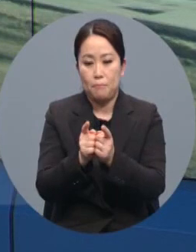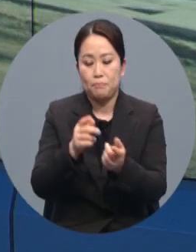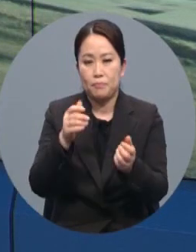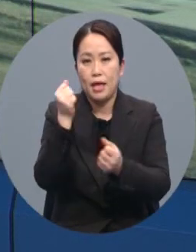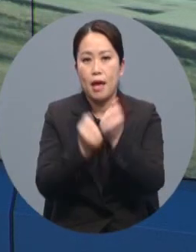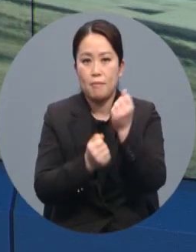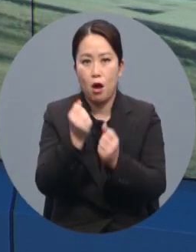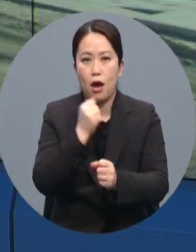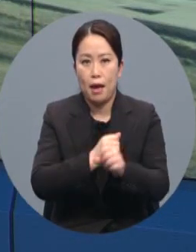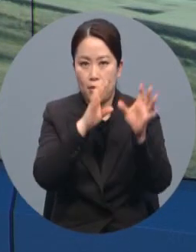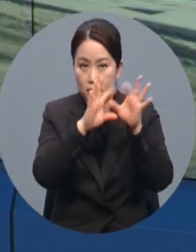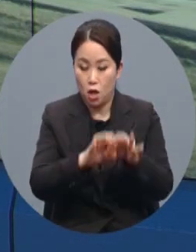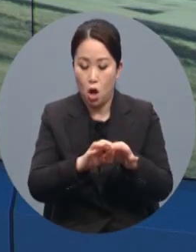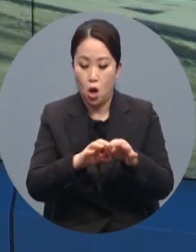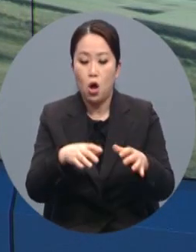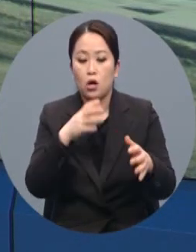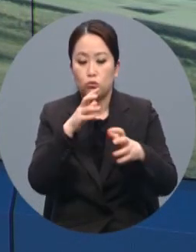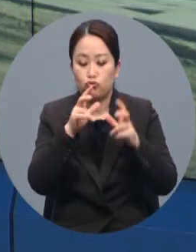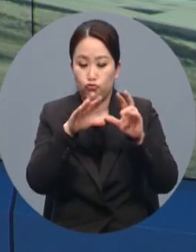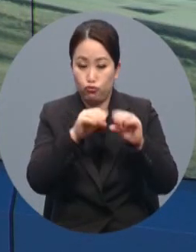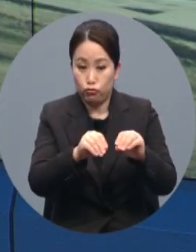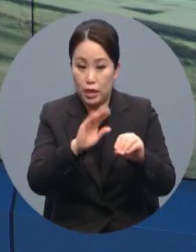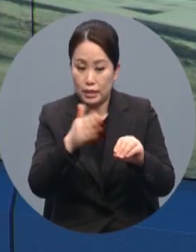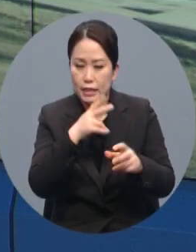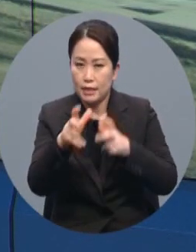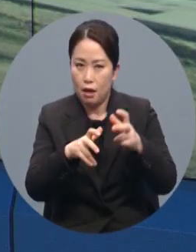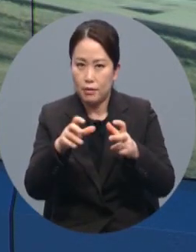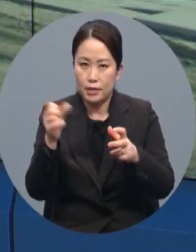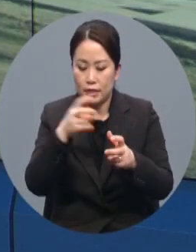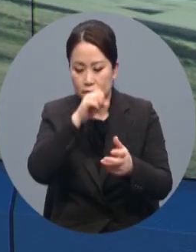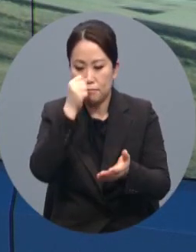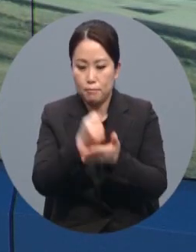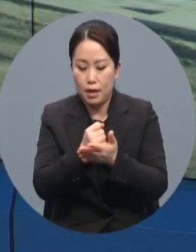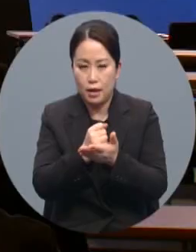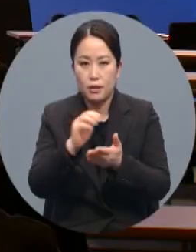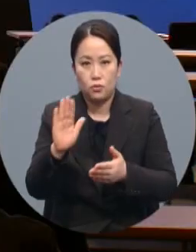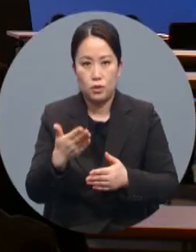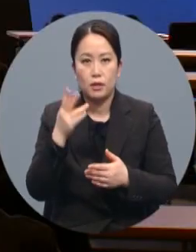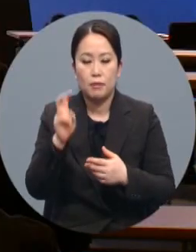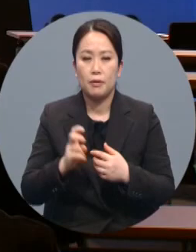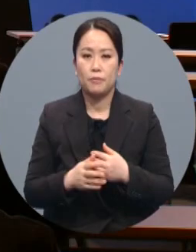다시 정상화될 것으로 전망됩니다. 박준호 기자입니다.